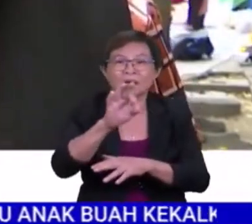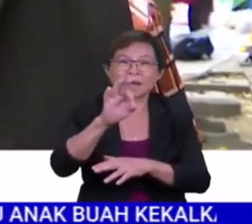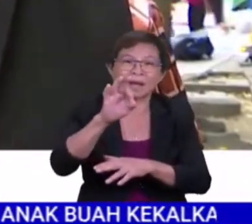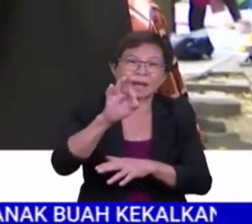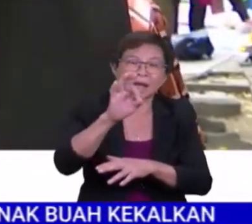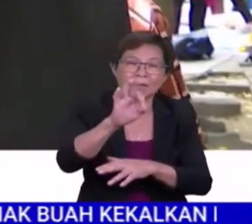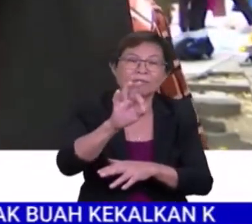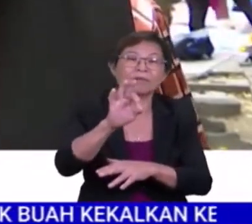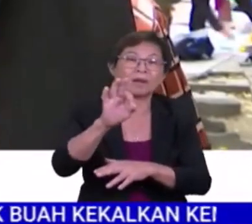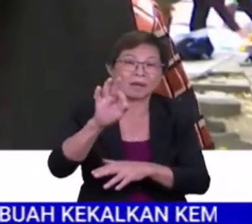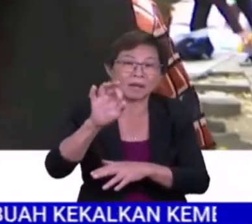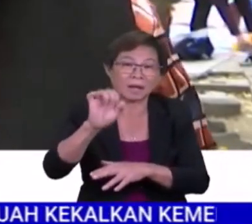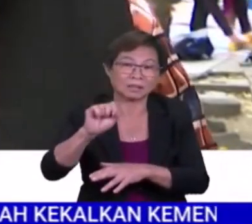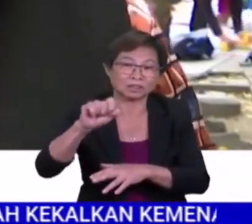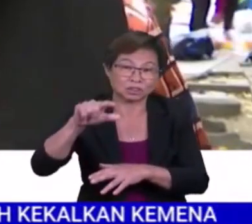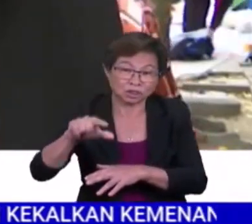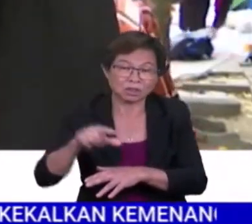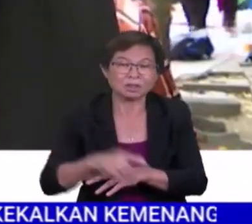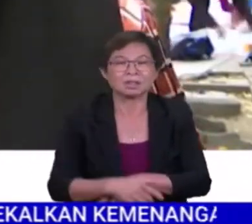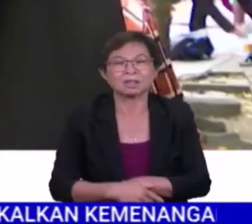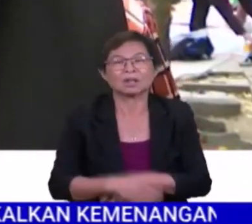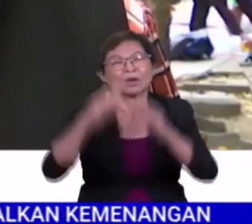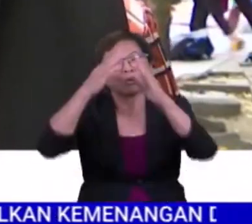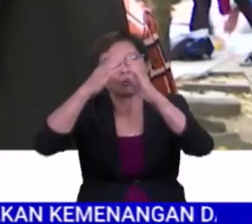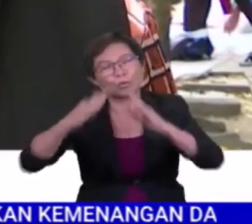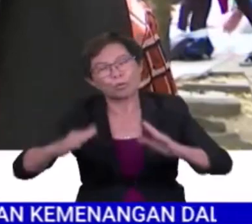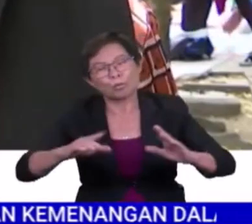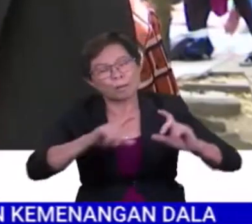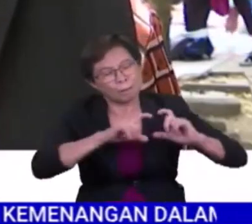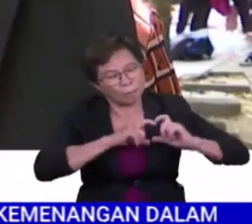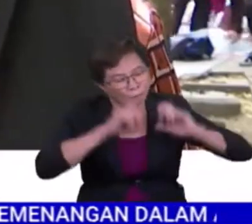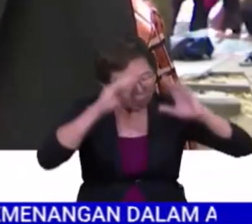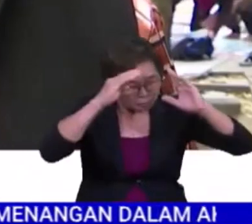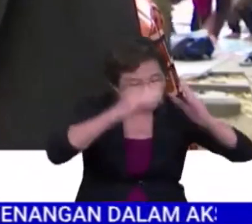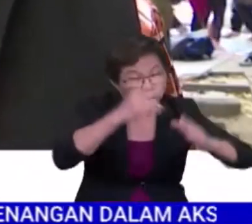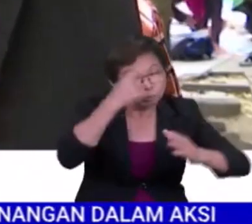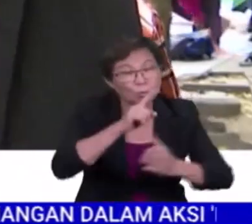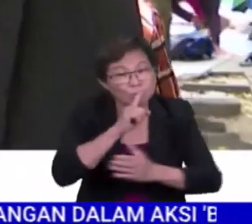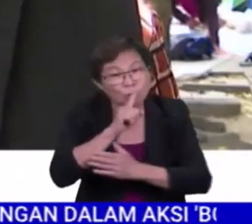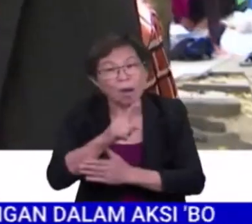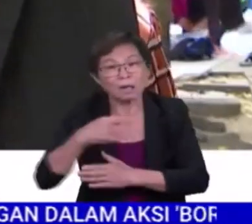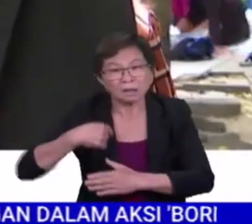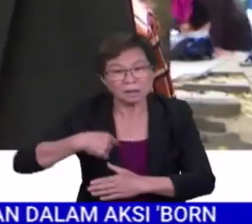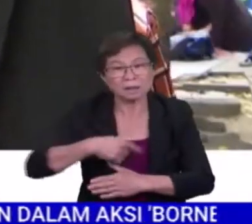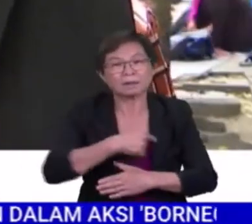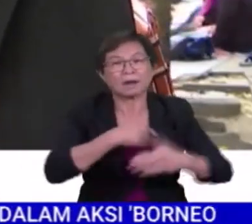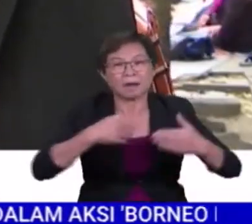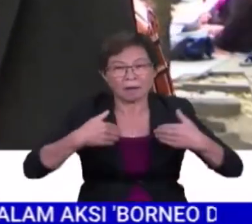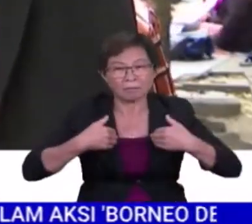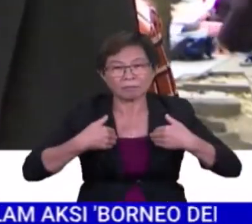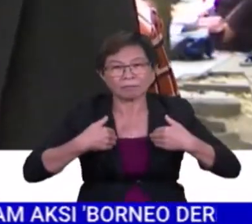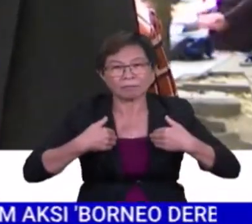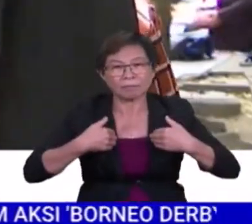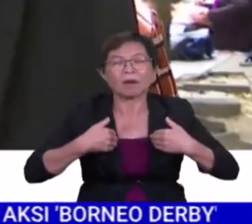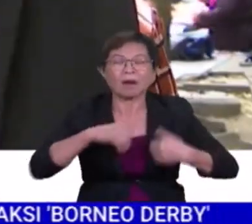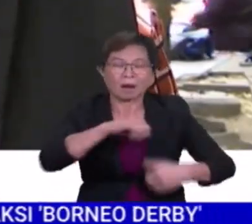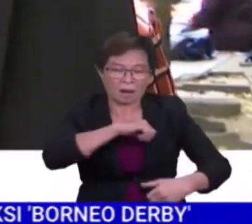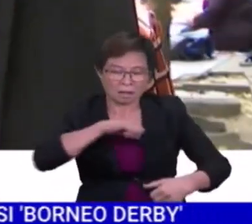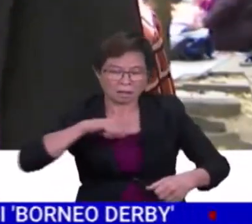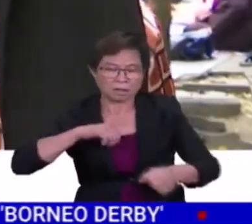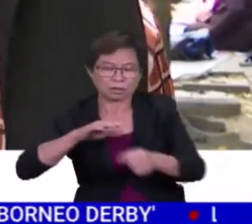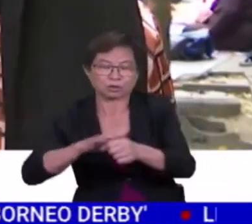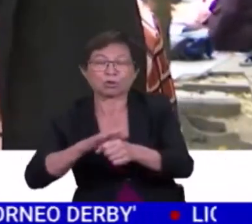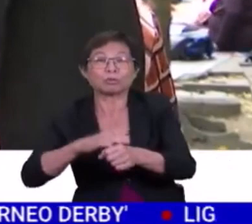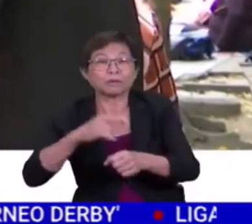dan Rumah Prihatin dan sebagainya untuk memastikan kita mempunyai keahlian yang cukup